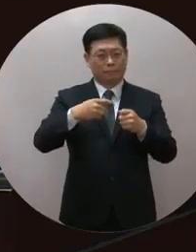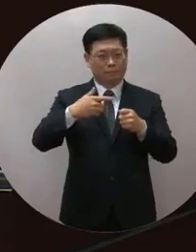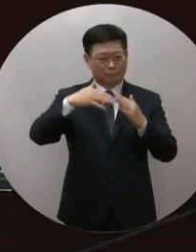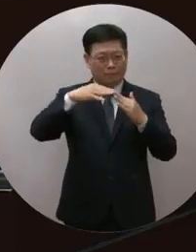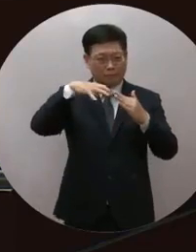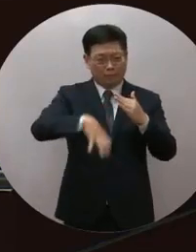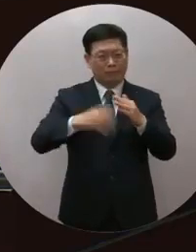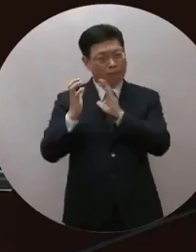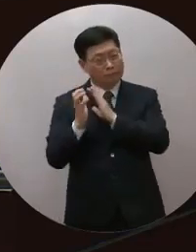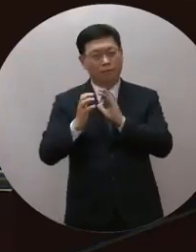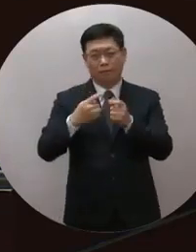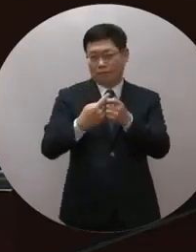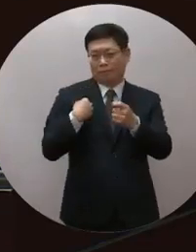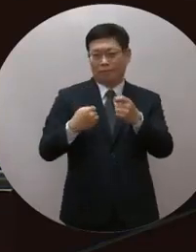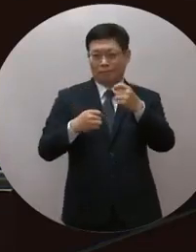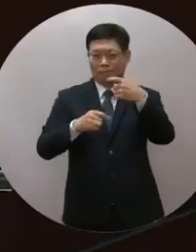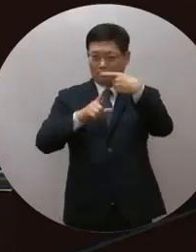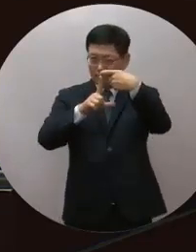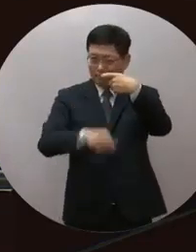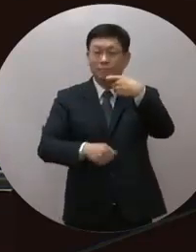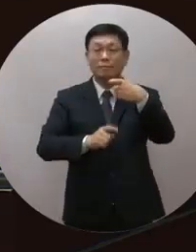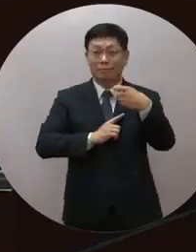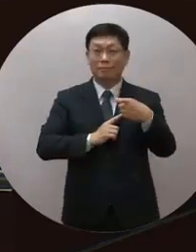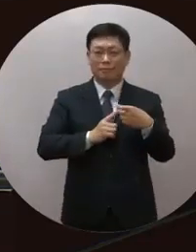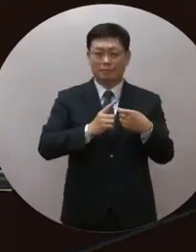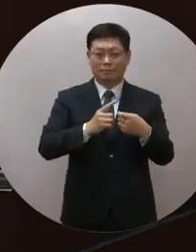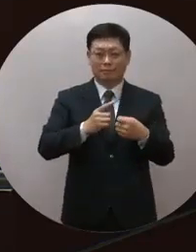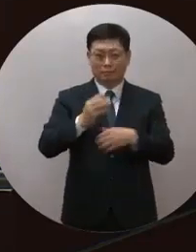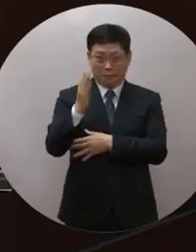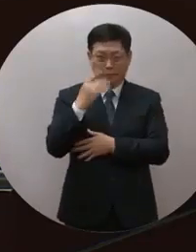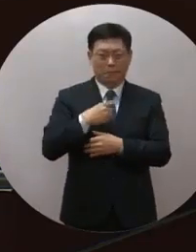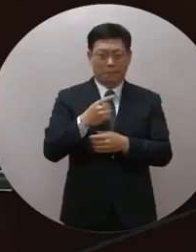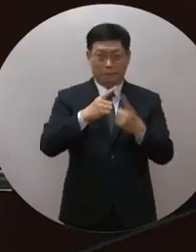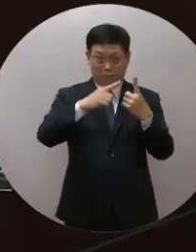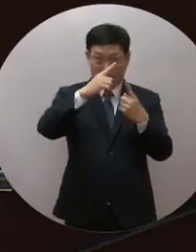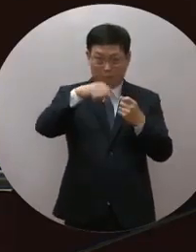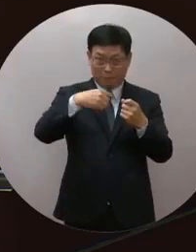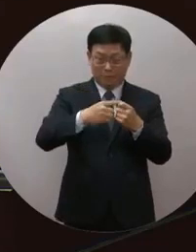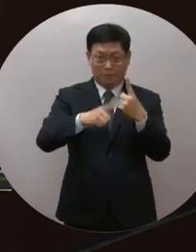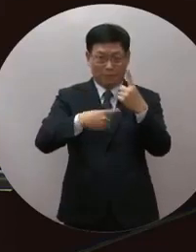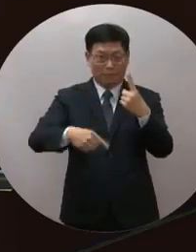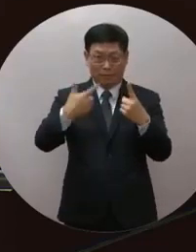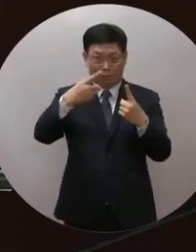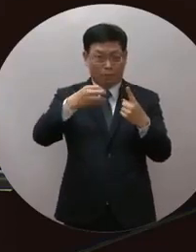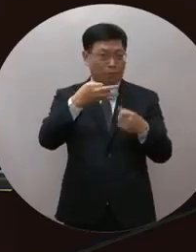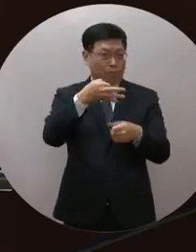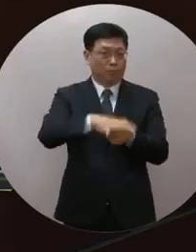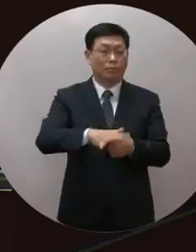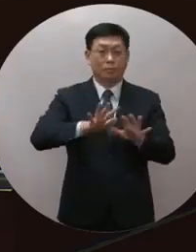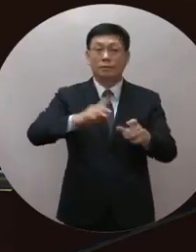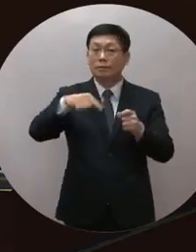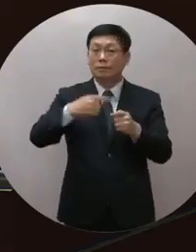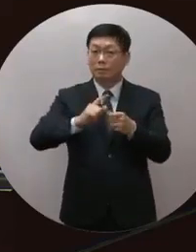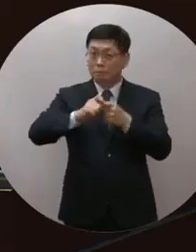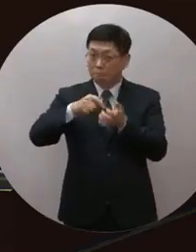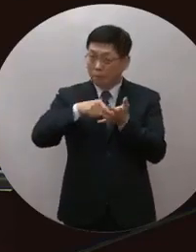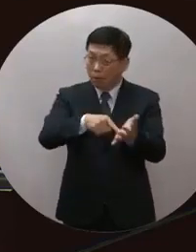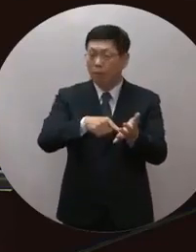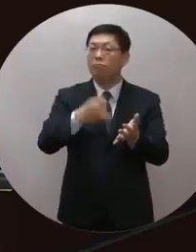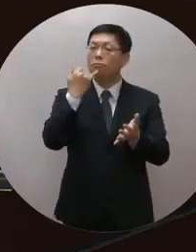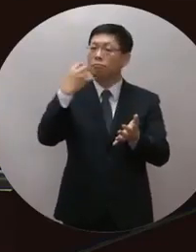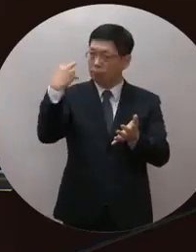去年10月政府发给每人每年最高6万元的补助，今年报税的时